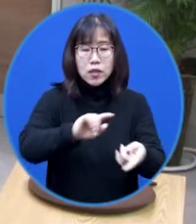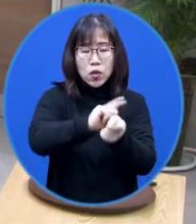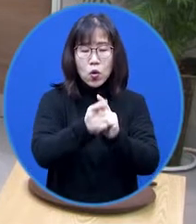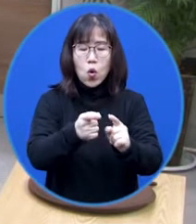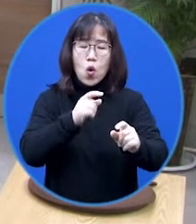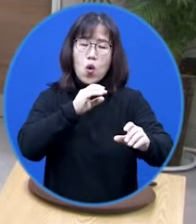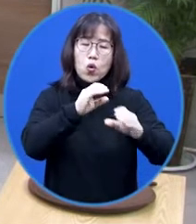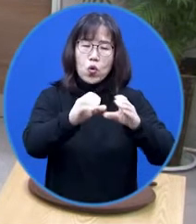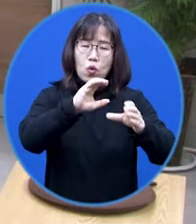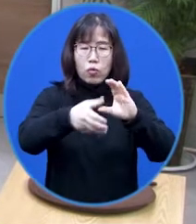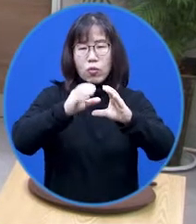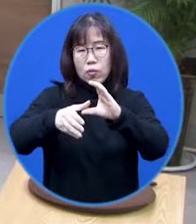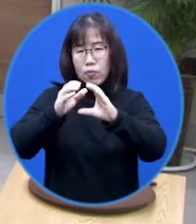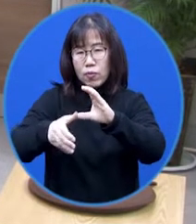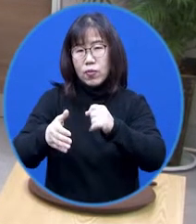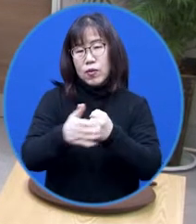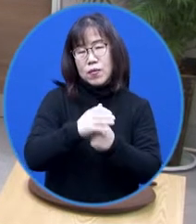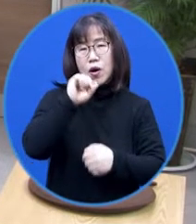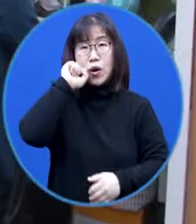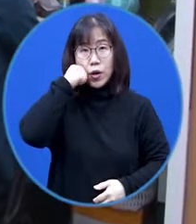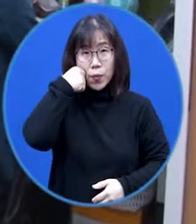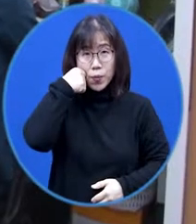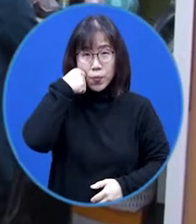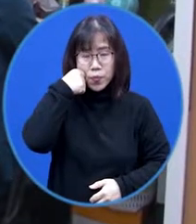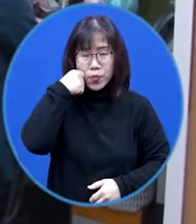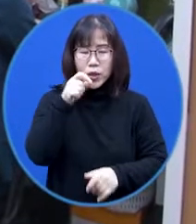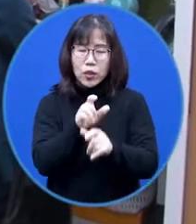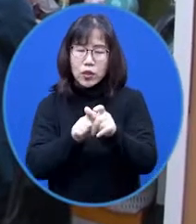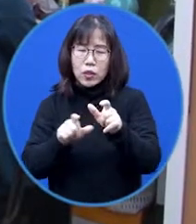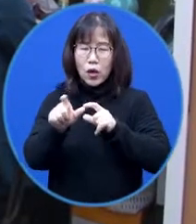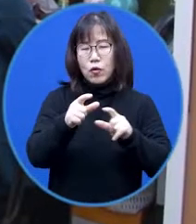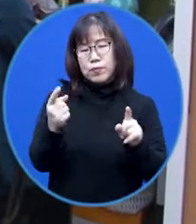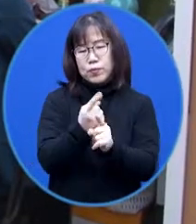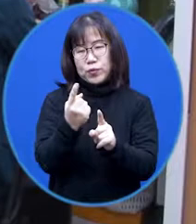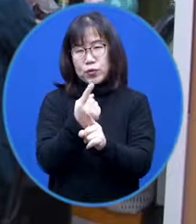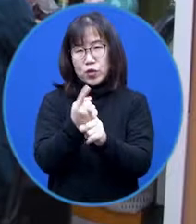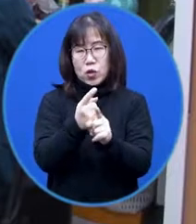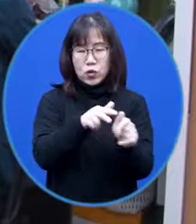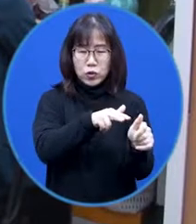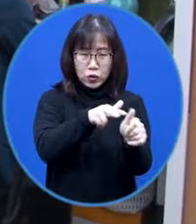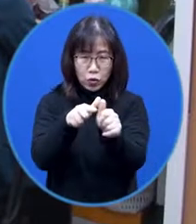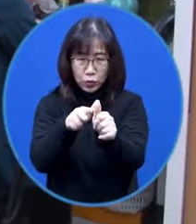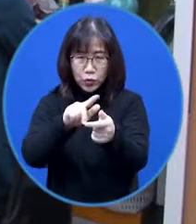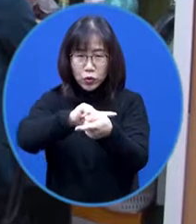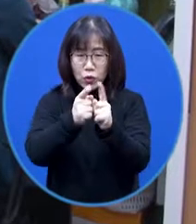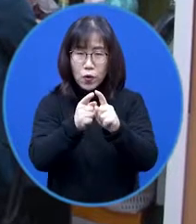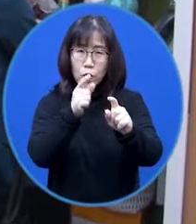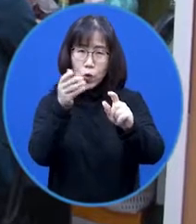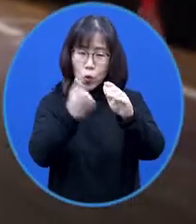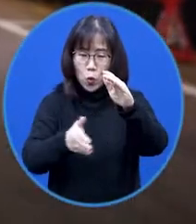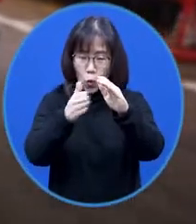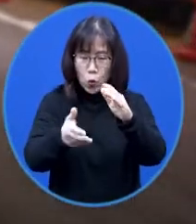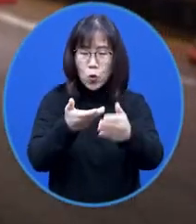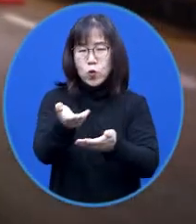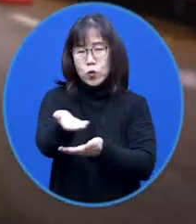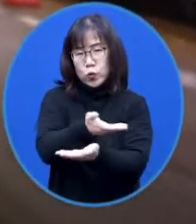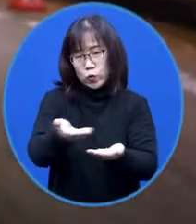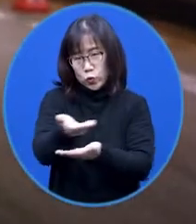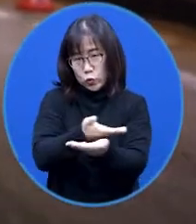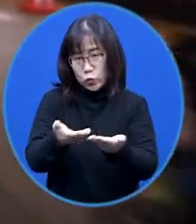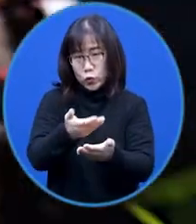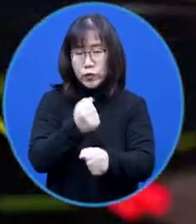돼 종합적인 관리를 하는데 어려움이 많았던 점을 보완하고 정보를 공유함으로써 위기 청소년